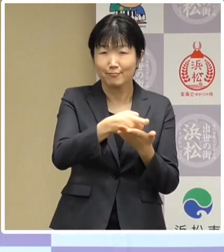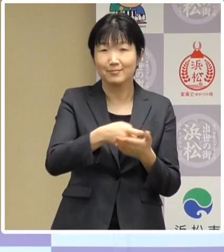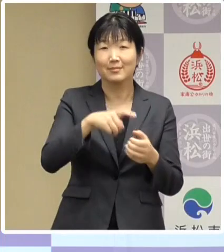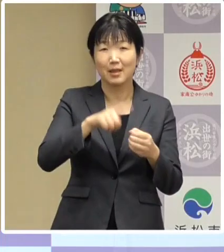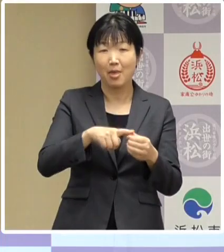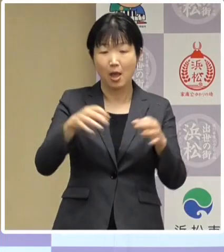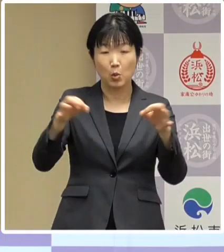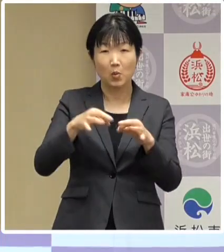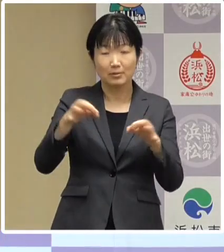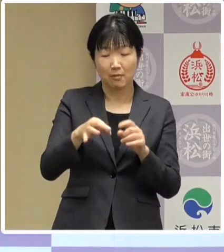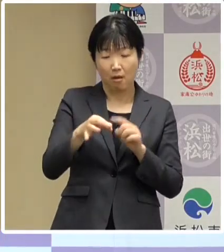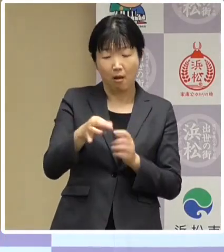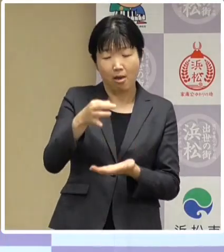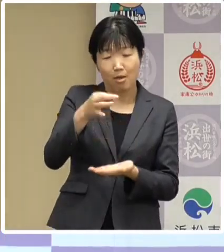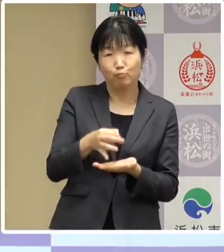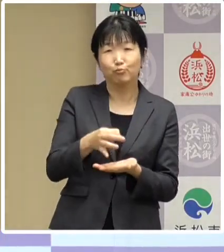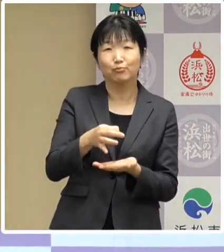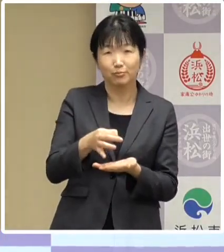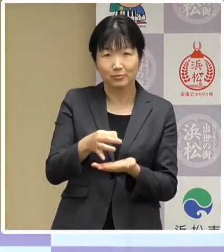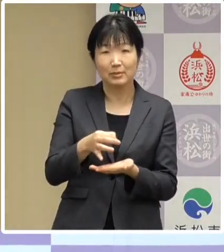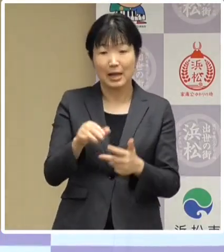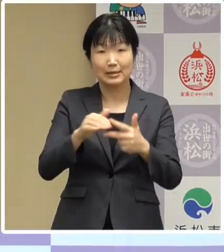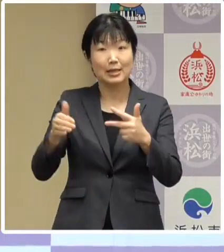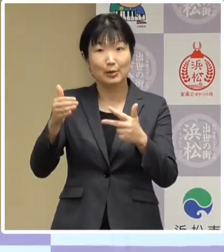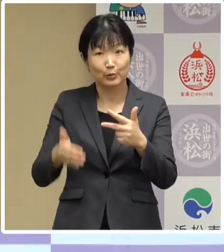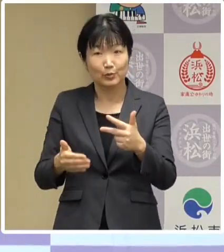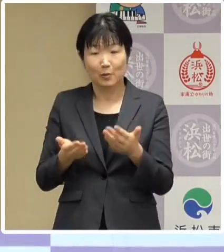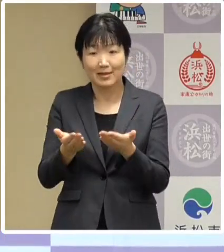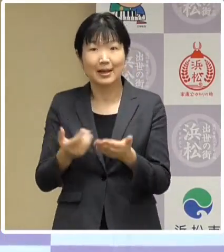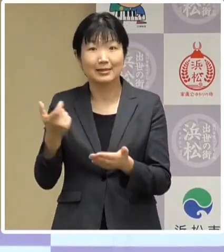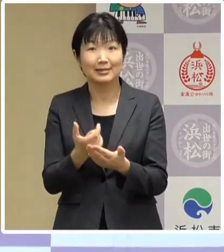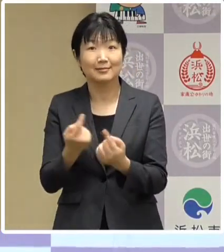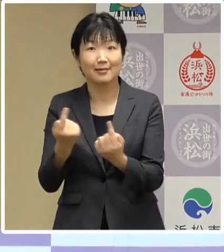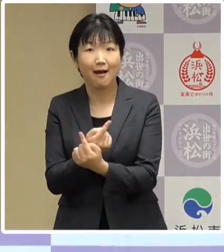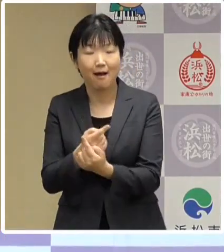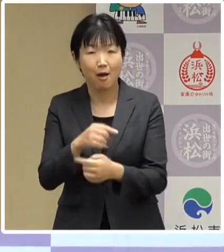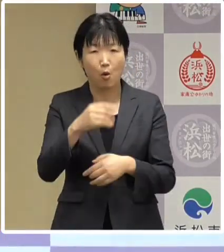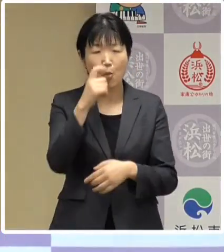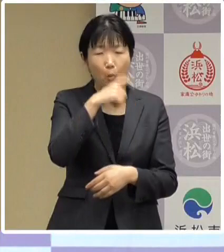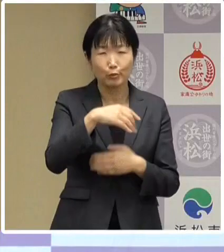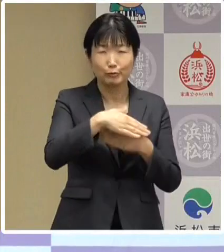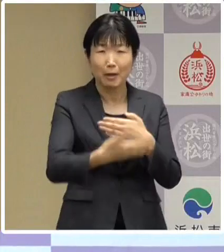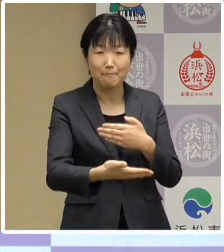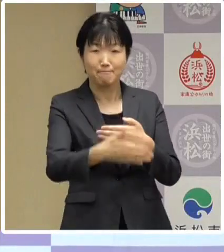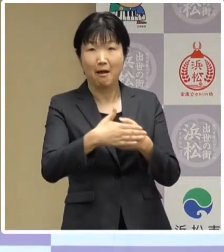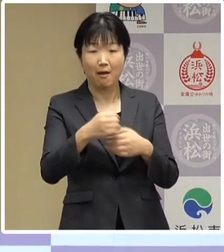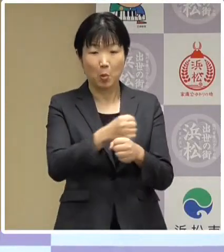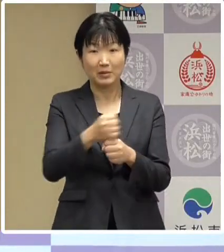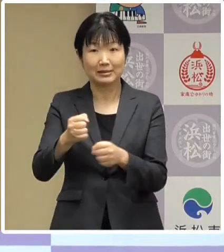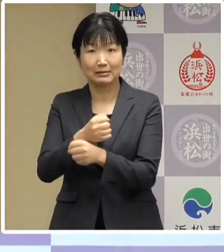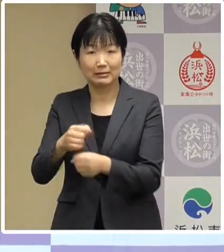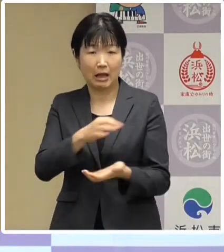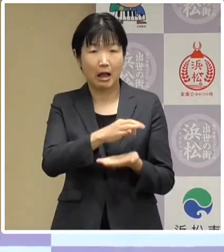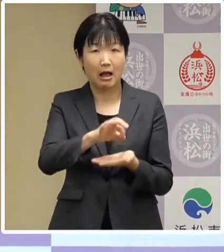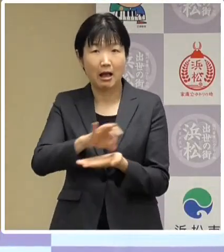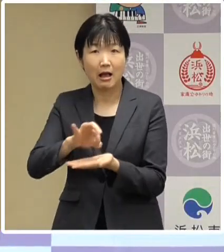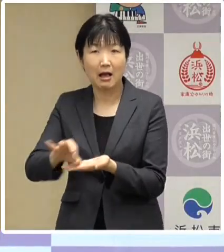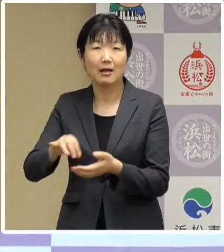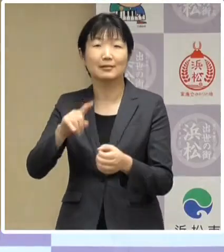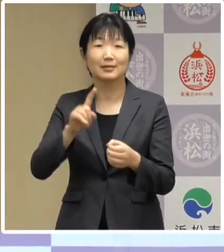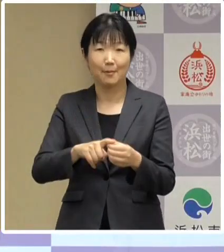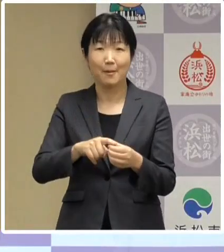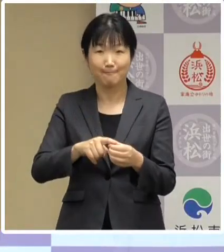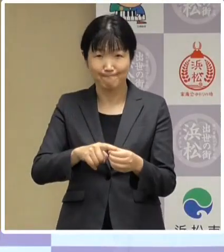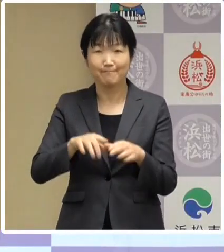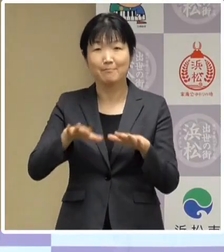入が減少する一方で、施設の耐震化や老朽化に伴う更新費用の増加など厳しい状況が